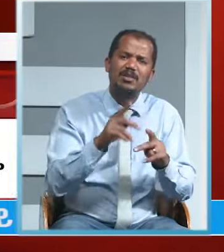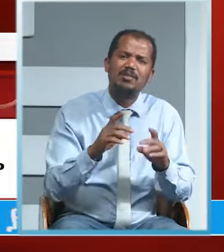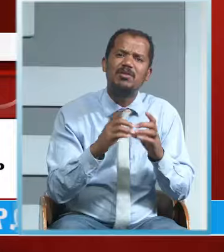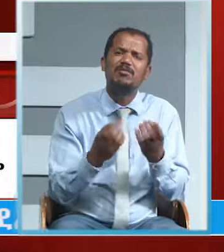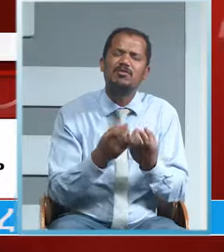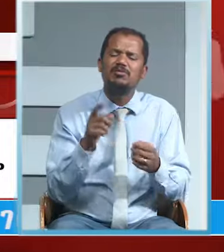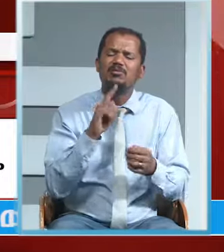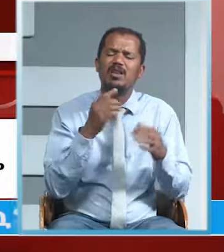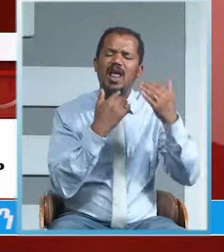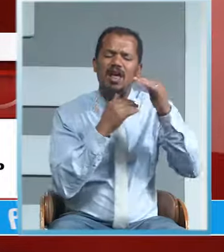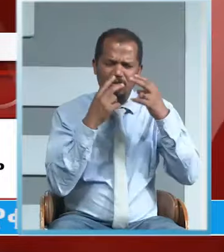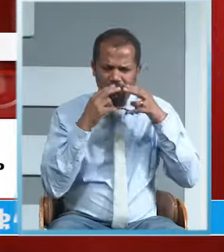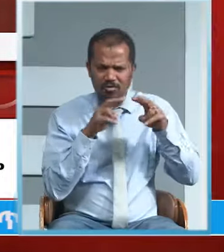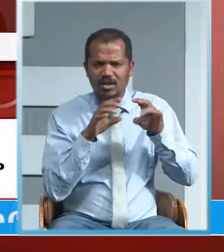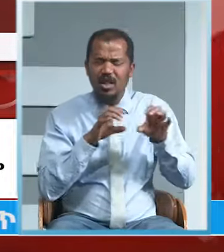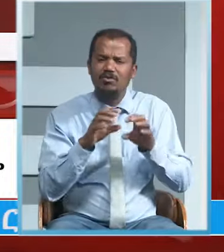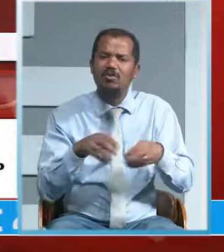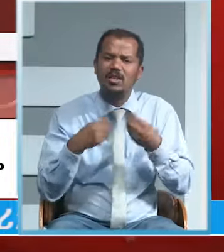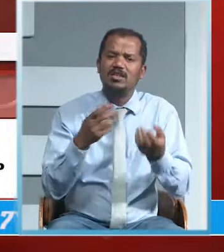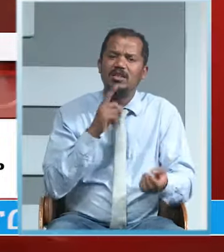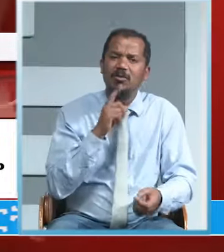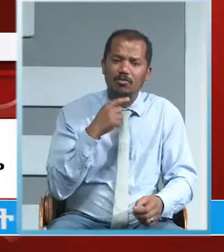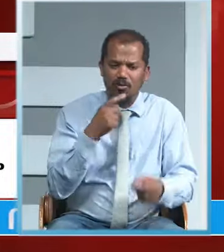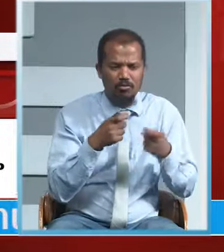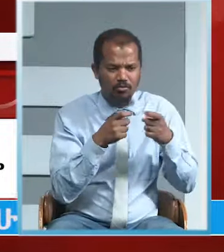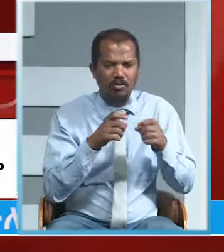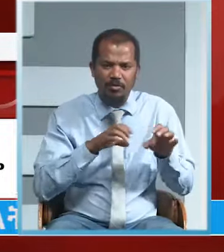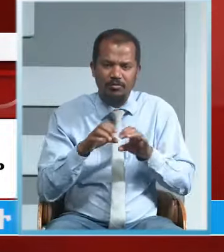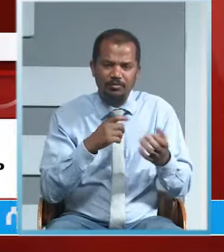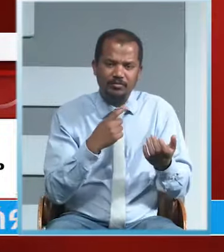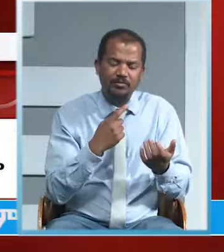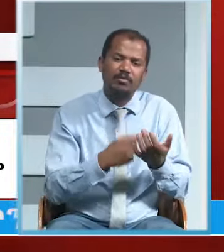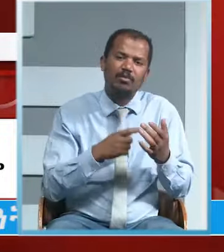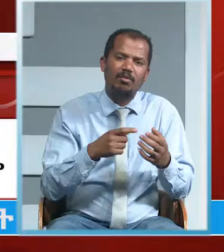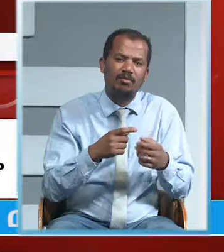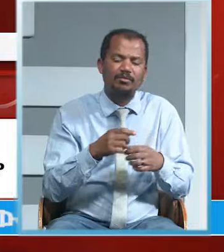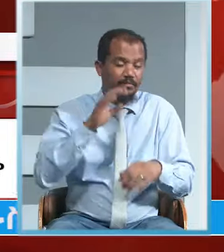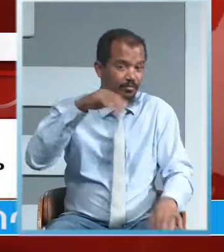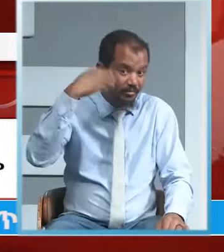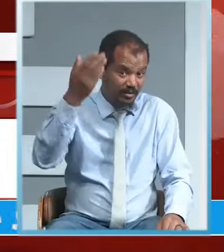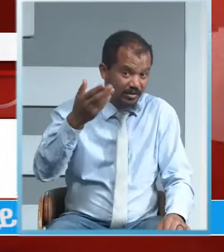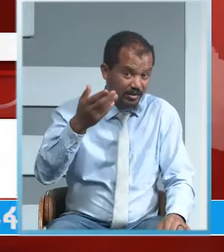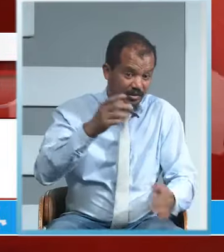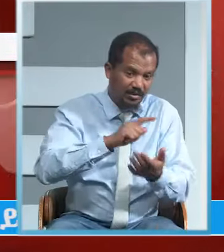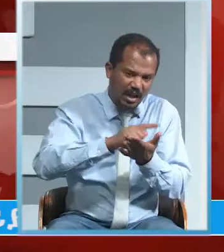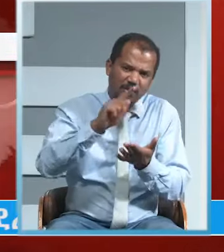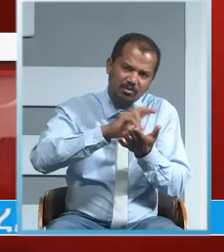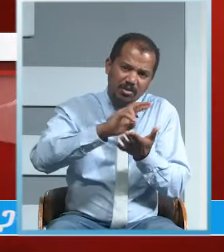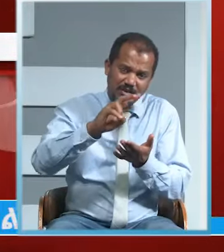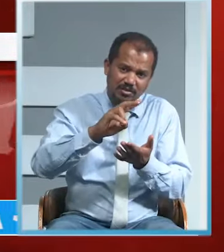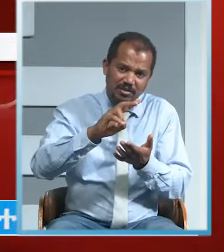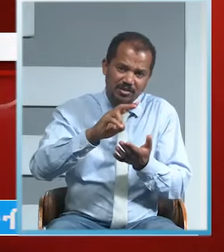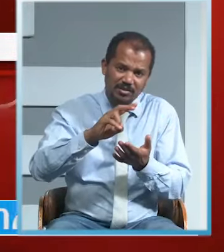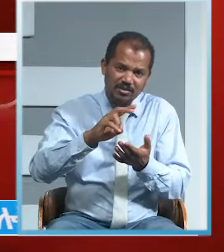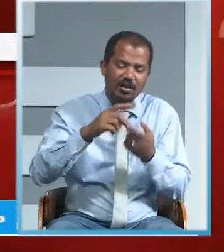ትኩረት አድርጎ እየሰጠ ነው የሚልም ቁጥጥር አድርገናል። ያው እነዚህ ኦርጋናይዝ የተደረጉ ናቸው። በቀጣይ ወር ወይም በቀጣይ ሁለት ሳምንት አጠቃለን